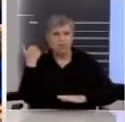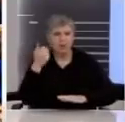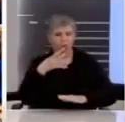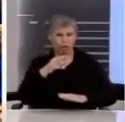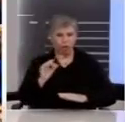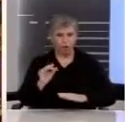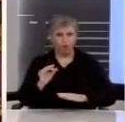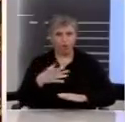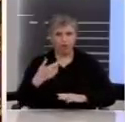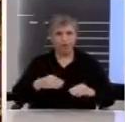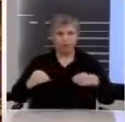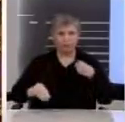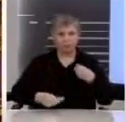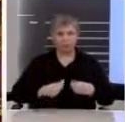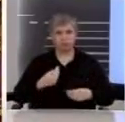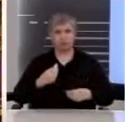Νομίζετε?